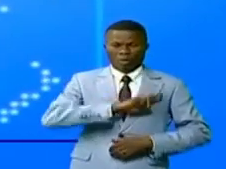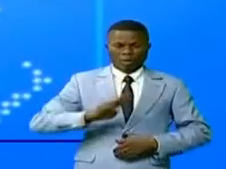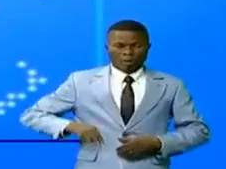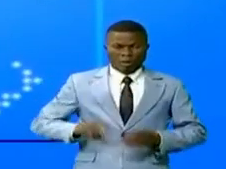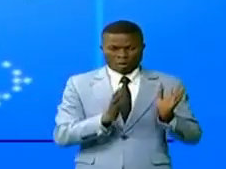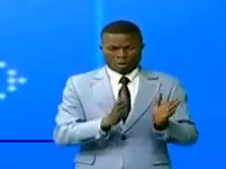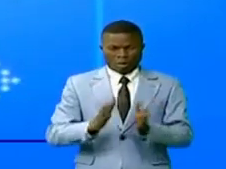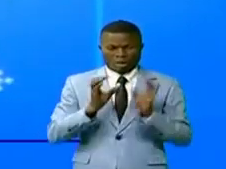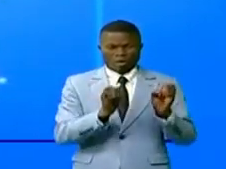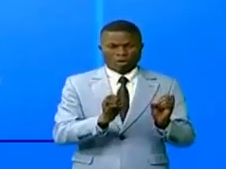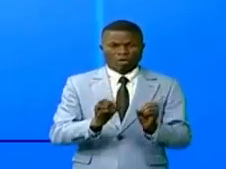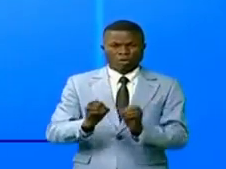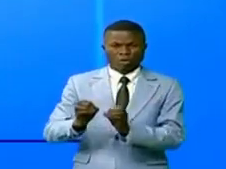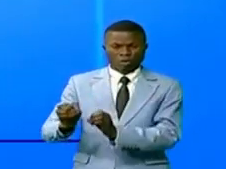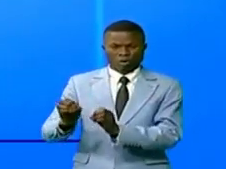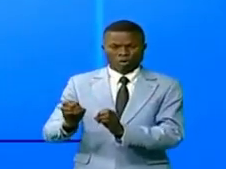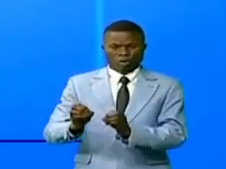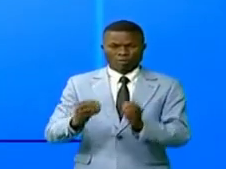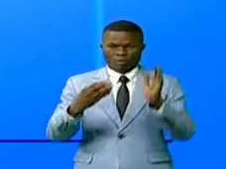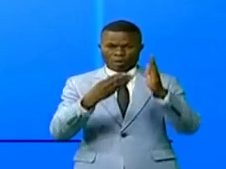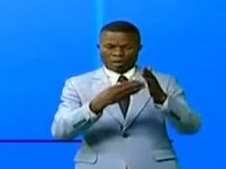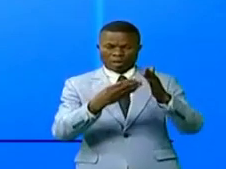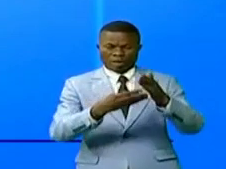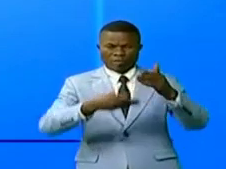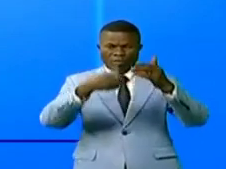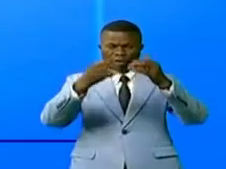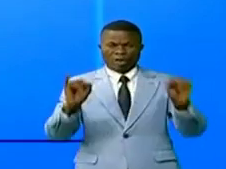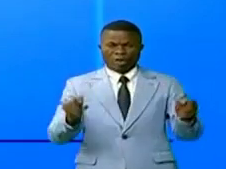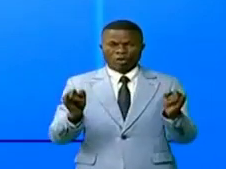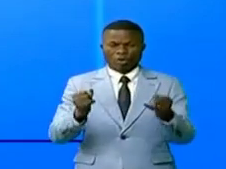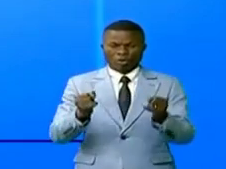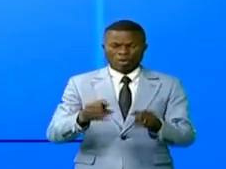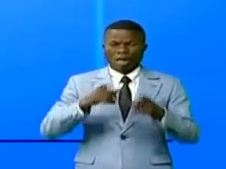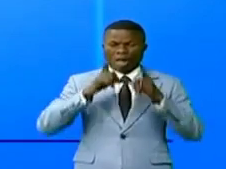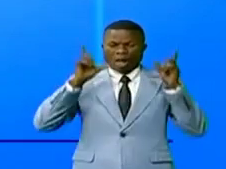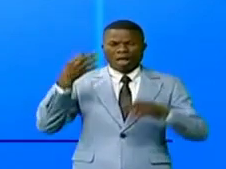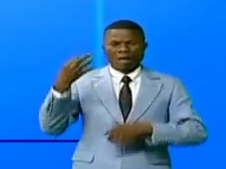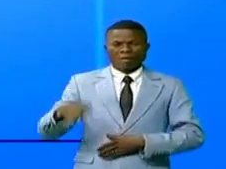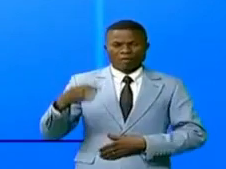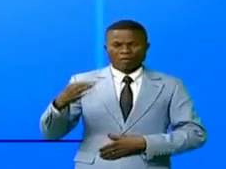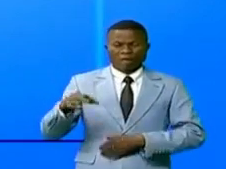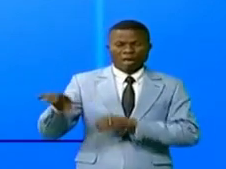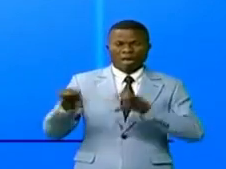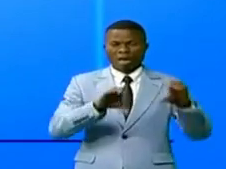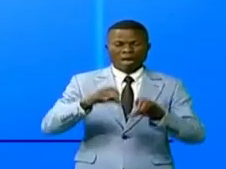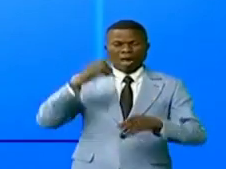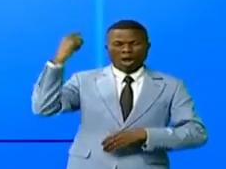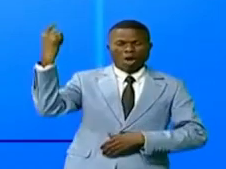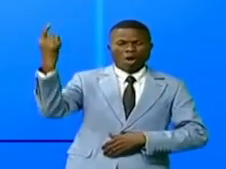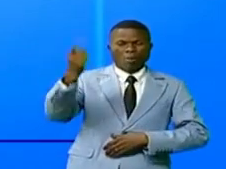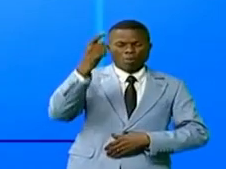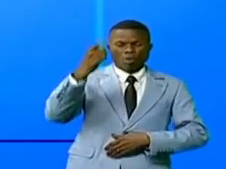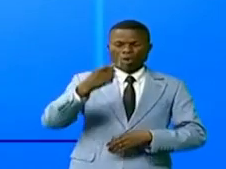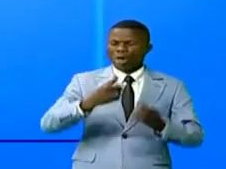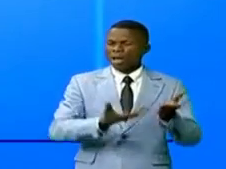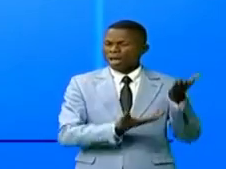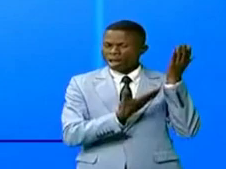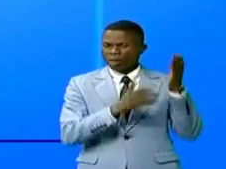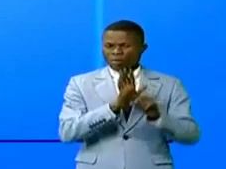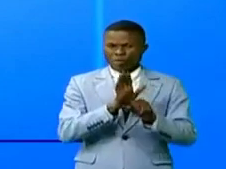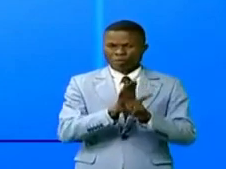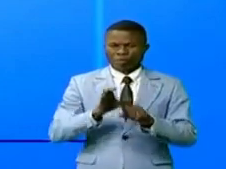à organiser les 9e Jeux de la Francophonie, un événement mondial de taille. Le comité